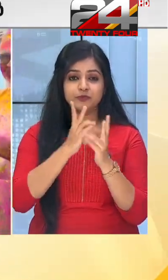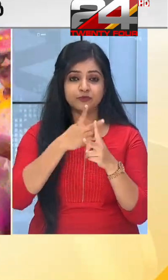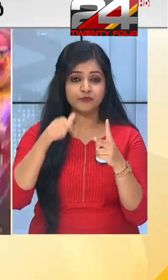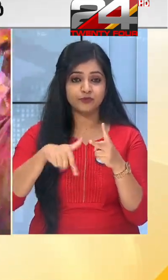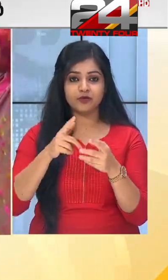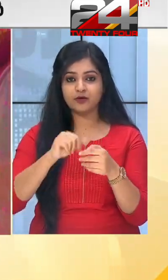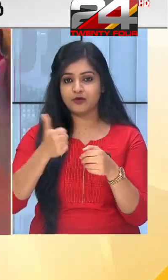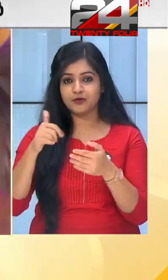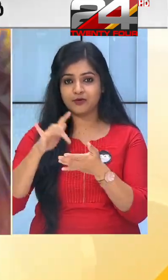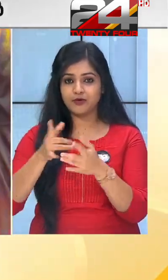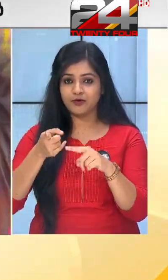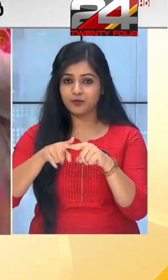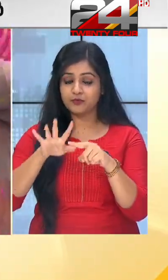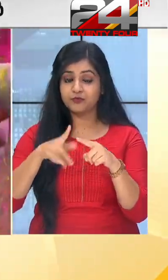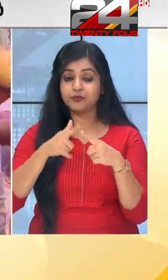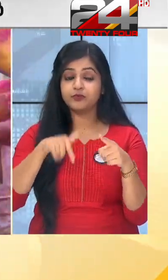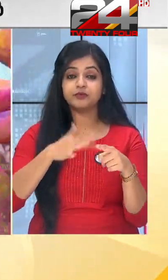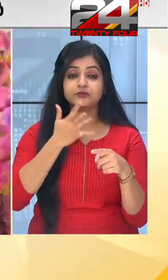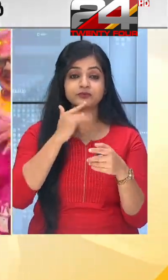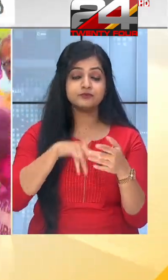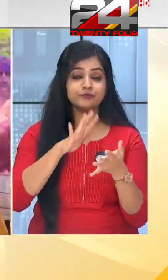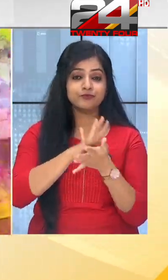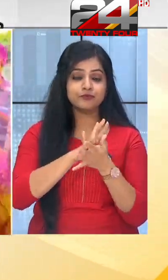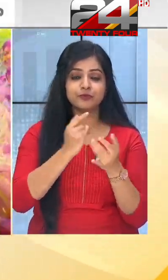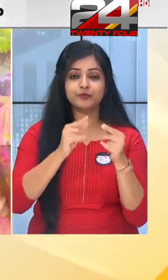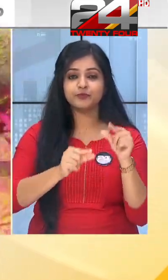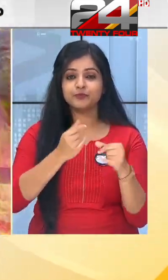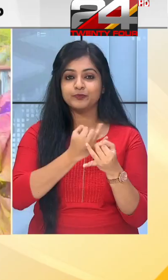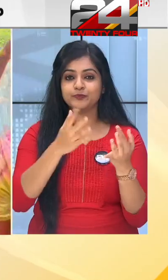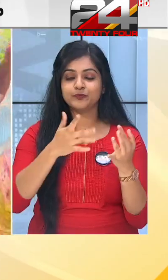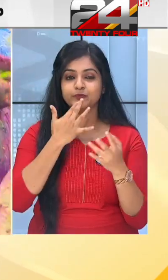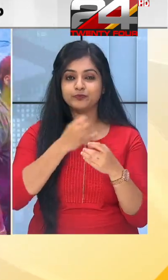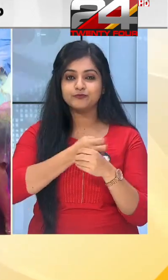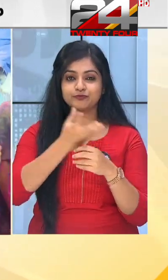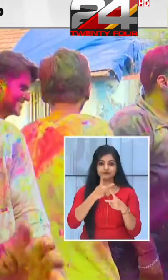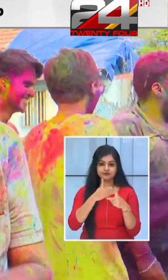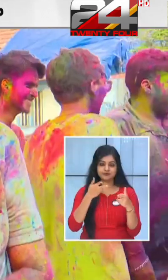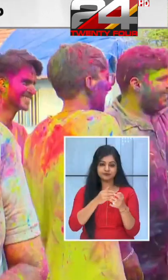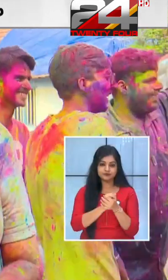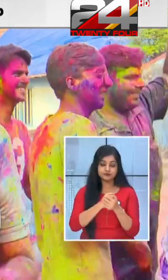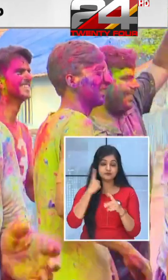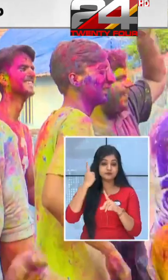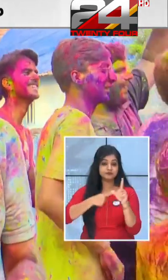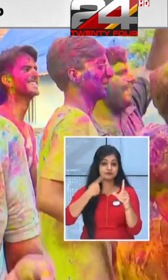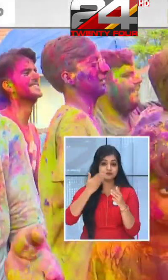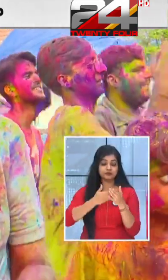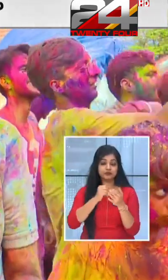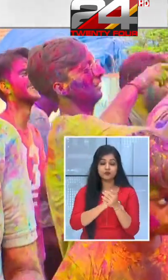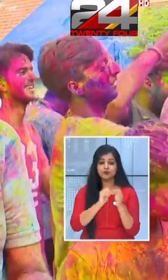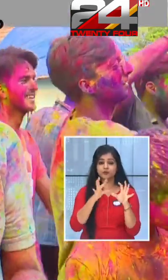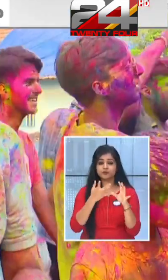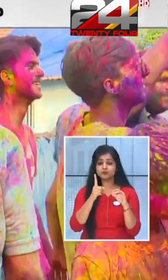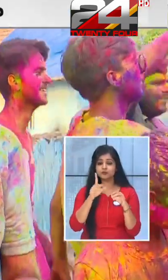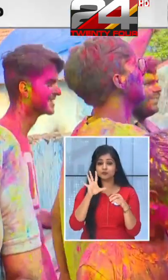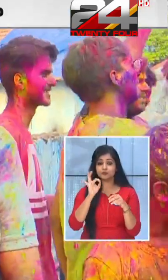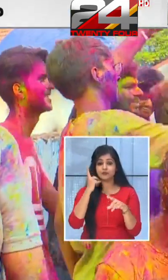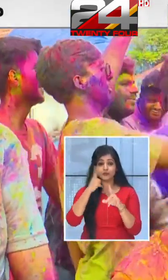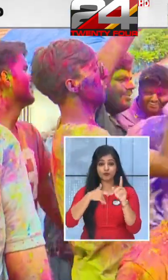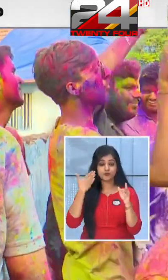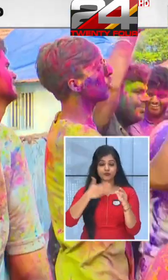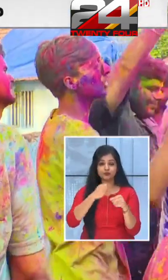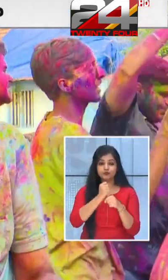വാരി വിതറിക്കൊണ്ട് ആഘോഷിക്കുകയാണ്. എന്തൊക്കെയാണ് ഇത്തവണത്തെ പ്രത്യേകതകൾ? എല്ലാ കൊല്ലം നമ്മൾ ആഘോഷിക്കാറുണ്ട്. 10-150 കൊല്ലമായിട്ട് ഗുജറാത്തികൾ ഇവിടെ കോഴിക്കോട്